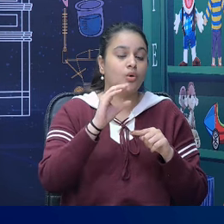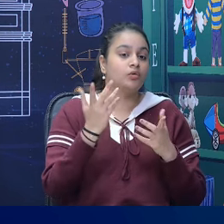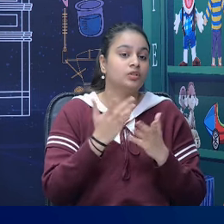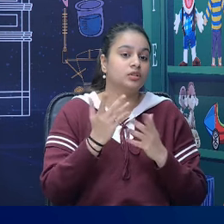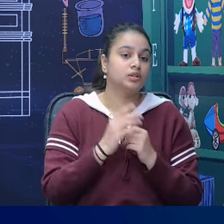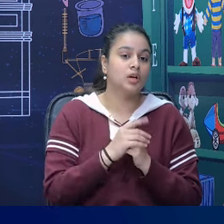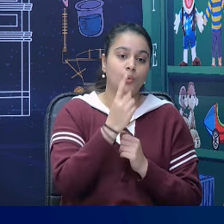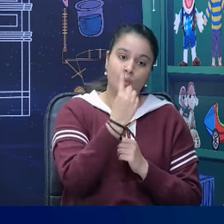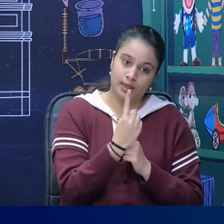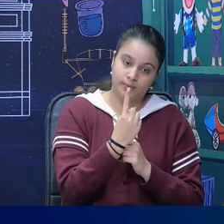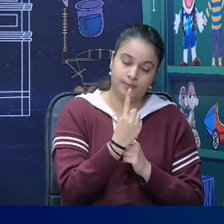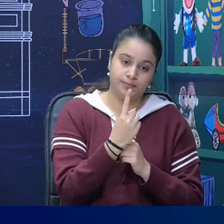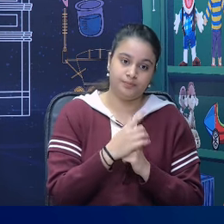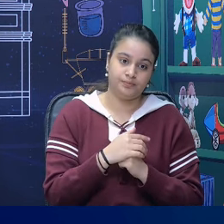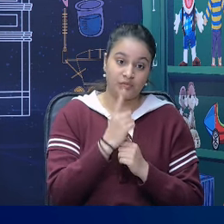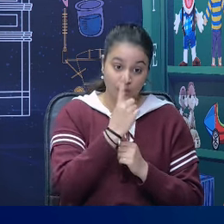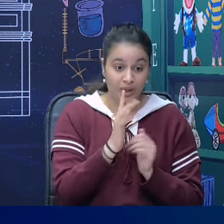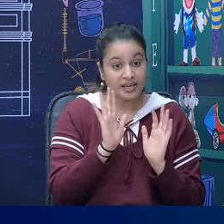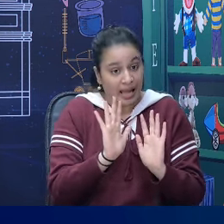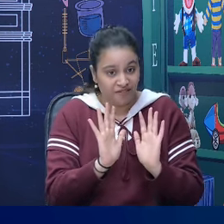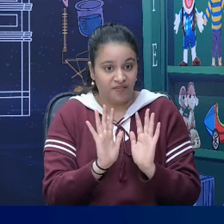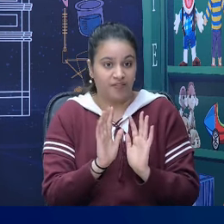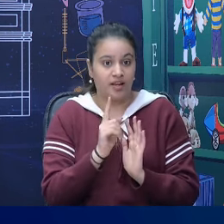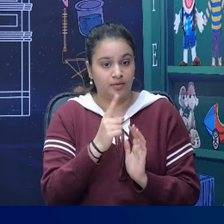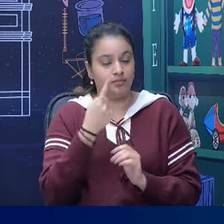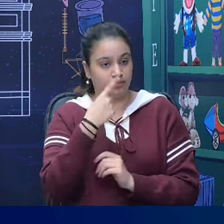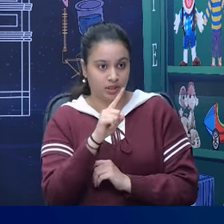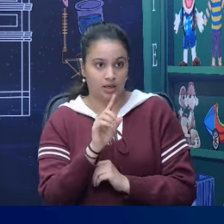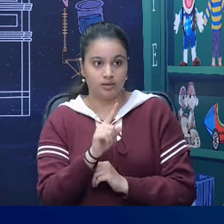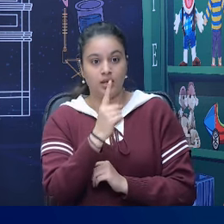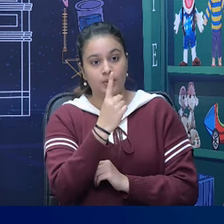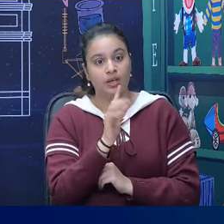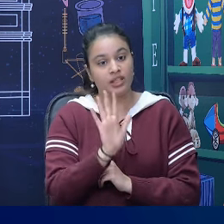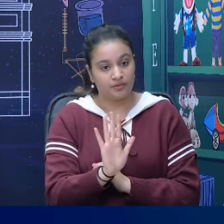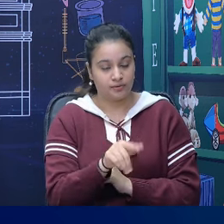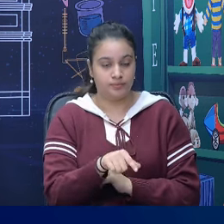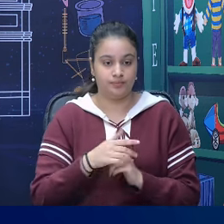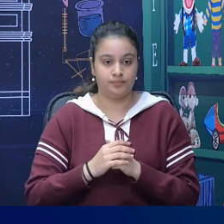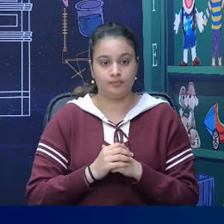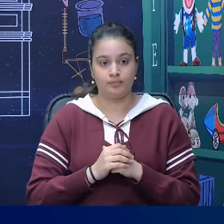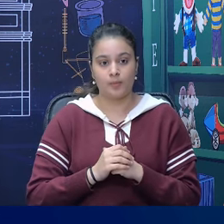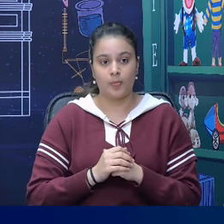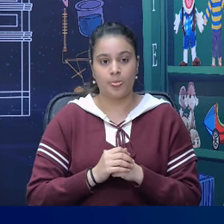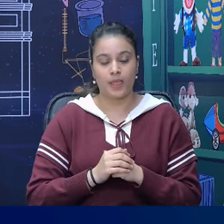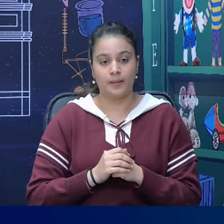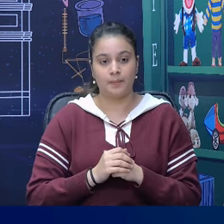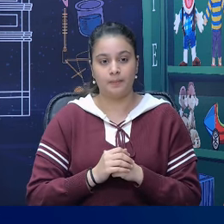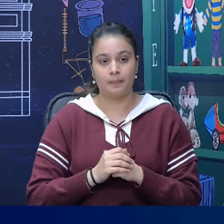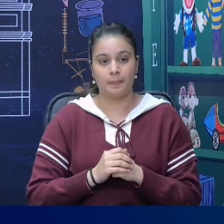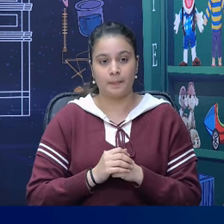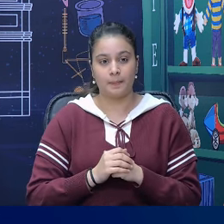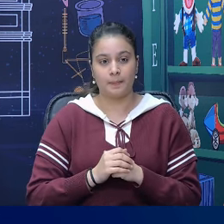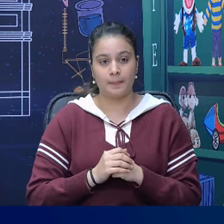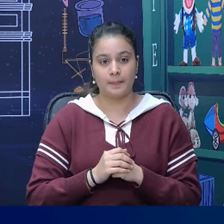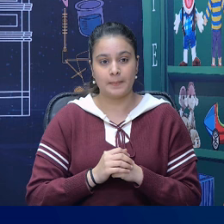व होगा वन होगा वन है जी बिल्कुल सही बताया आपने वन है ठीक है तो x के साथ